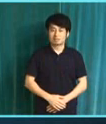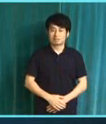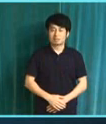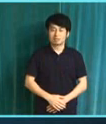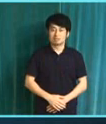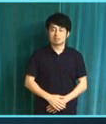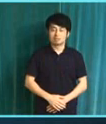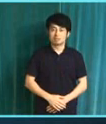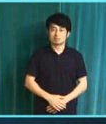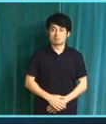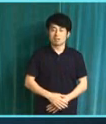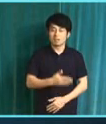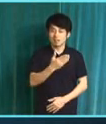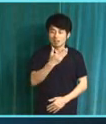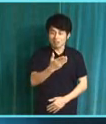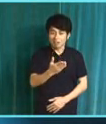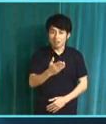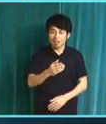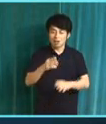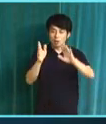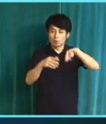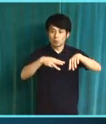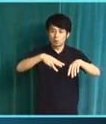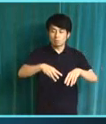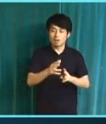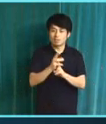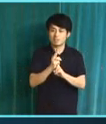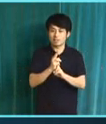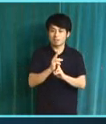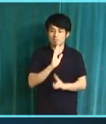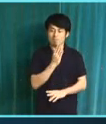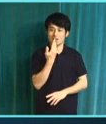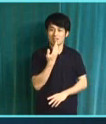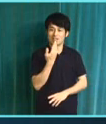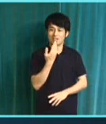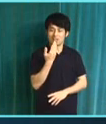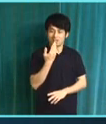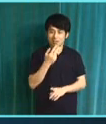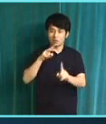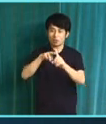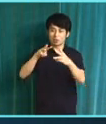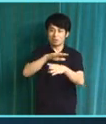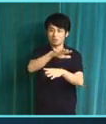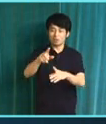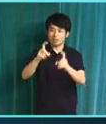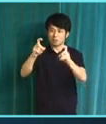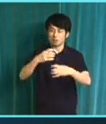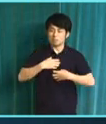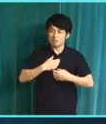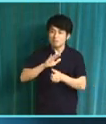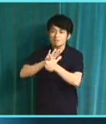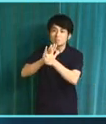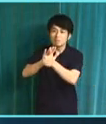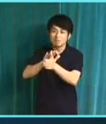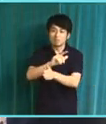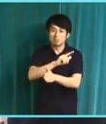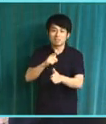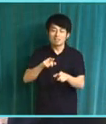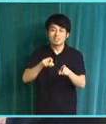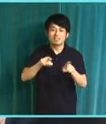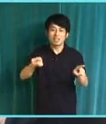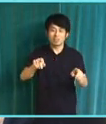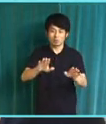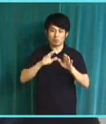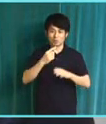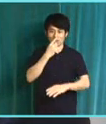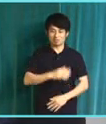で、はい、あなたが風魔忍者になって窮地に陥った小田原城を救いましょうというミッションが与えられます。 は